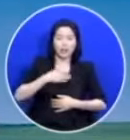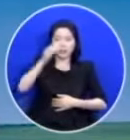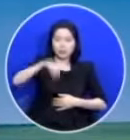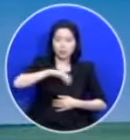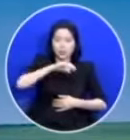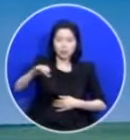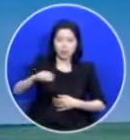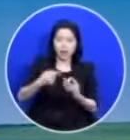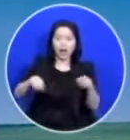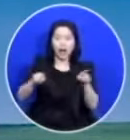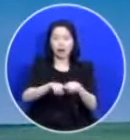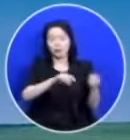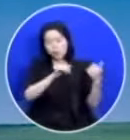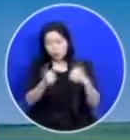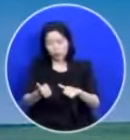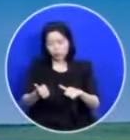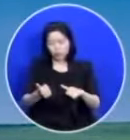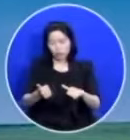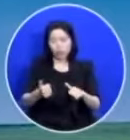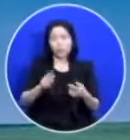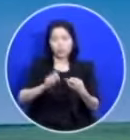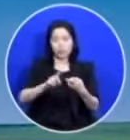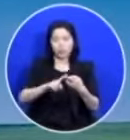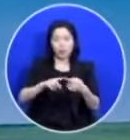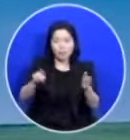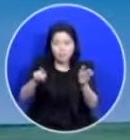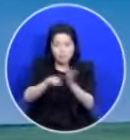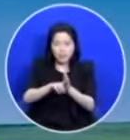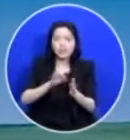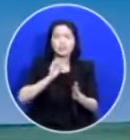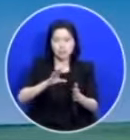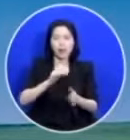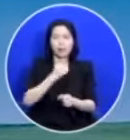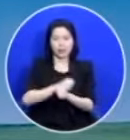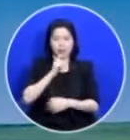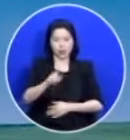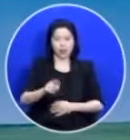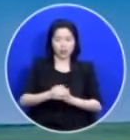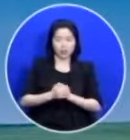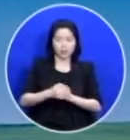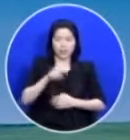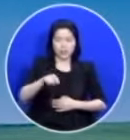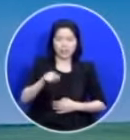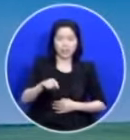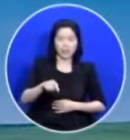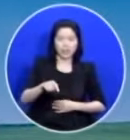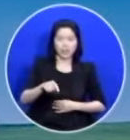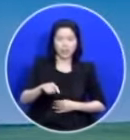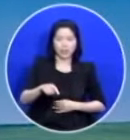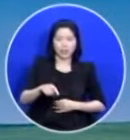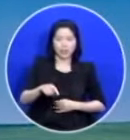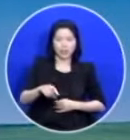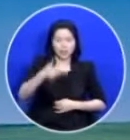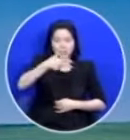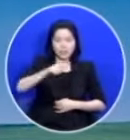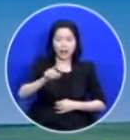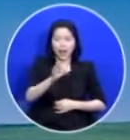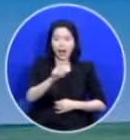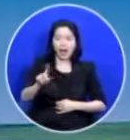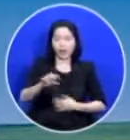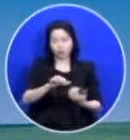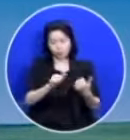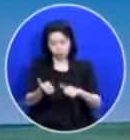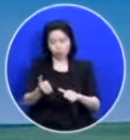함께 죽었음을 믿기만 하면 되는 겁니다 믿기만 하라 이것이 자의 죽음입니다